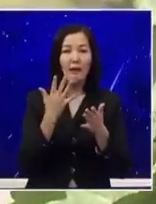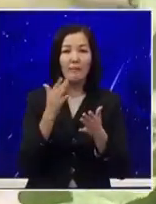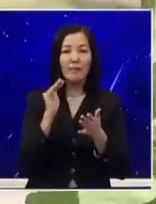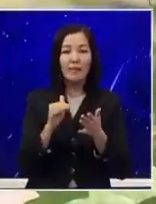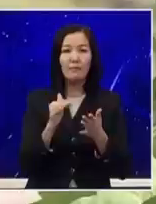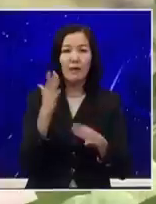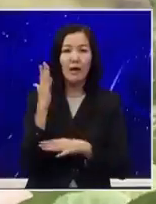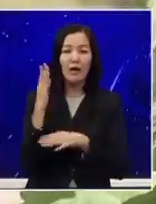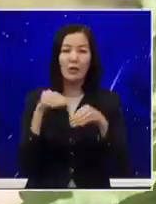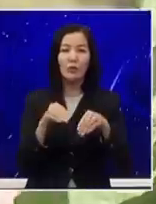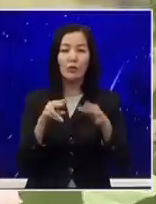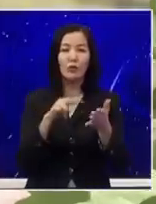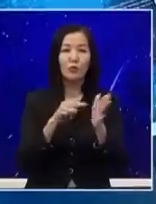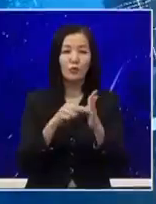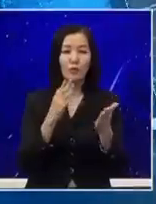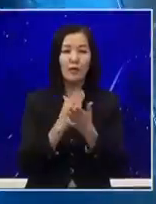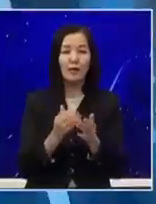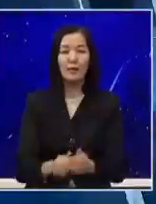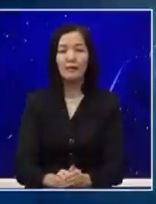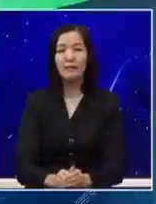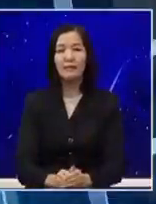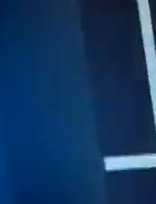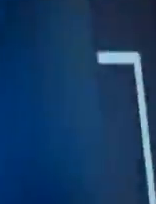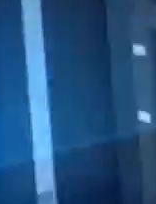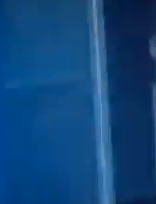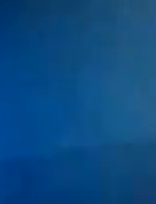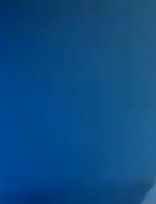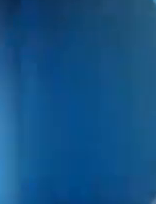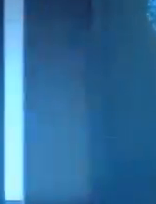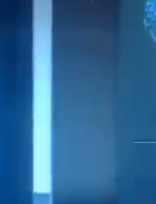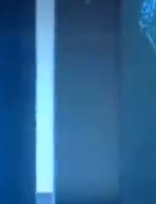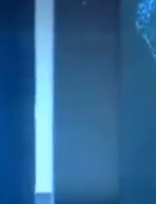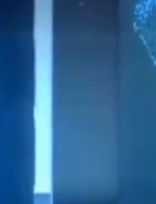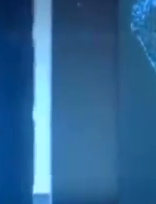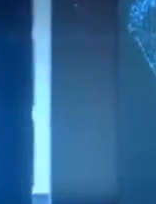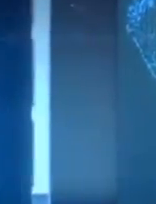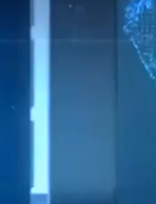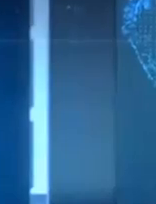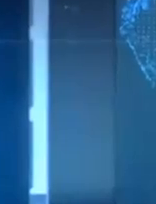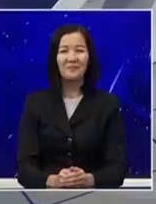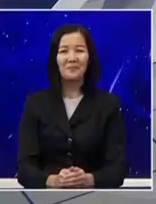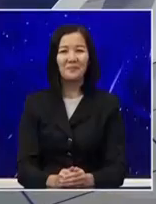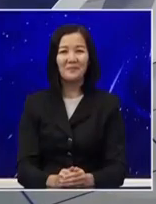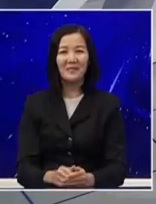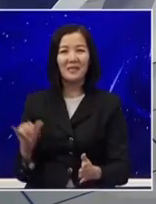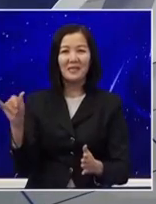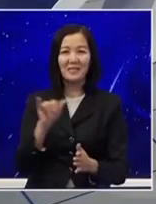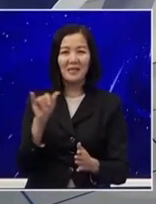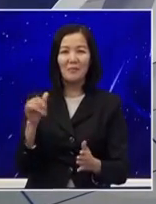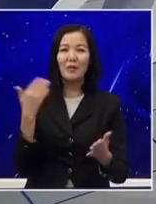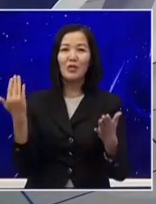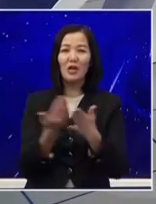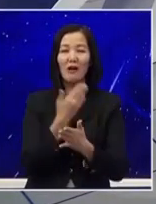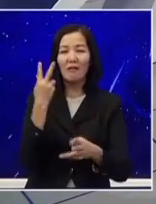түп ағаш отырғызу жоспарланған. Елдана Серікбайқызы, Абзал Нүсіп, Жетісу телеарнасы, Талдықорған. Қадірмен ағайын,